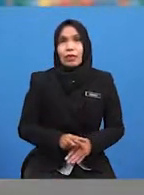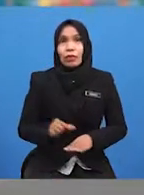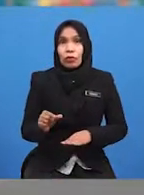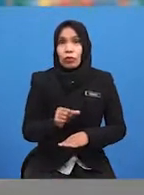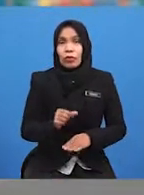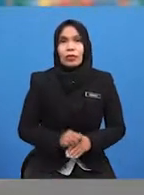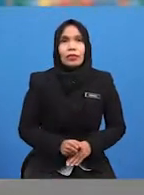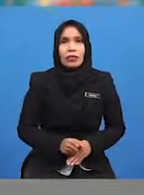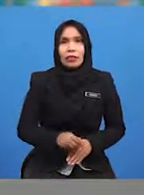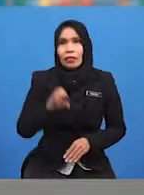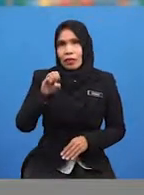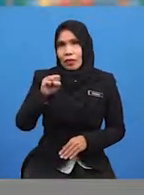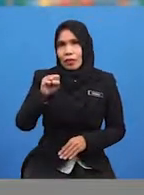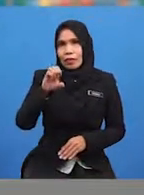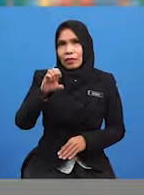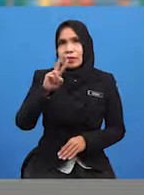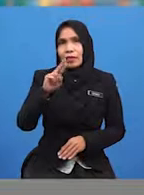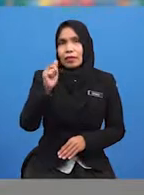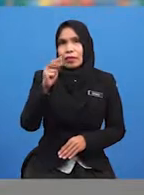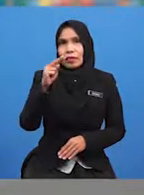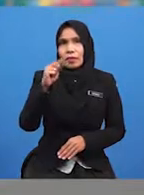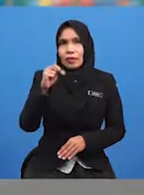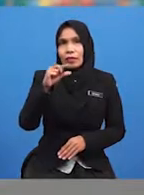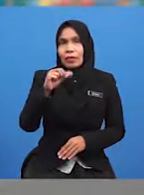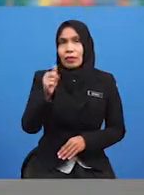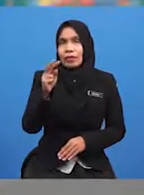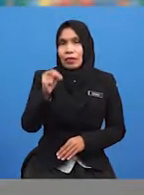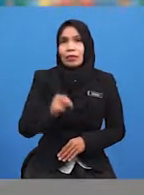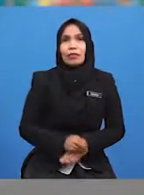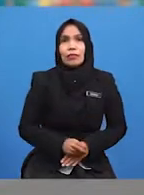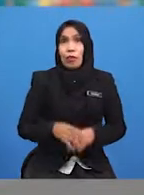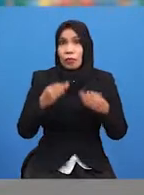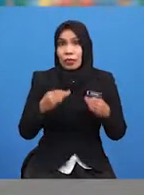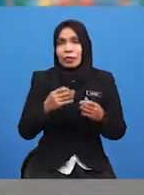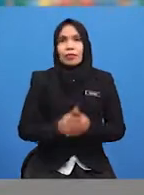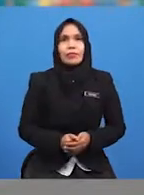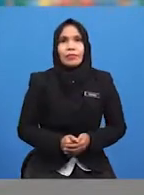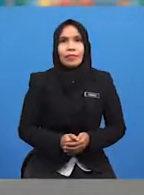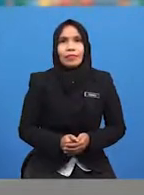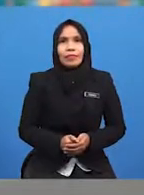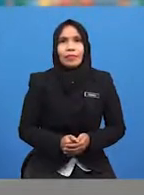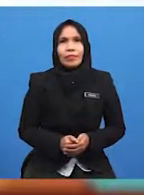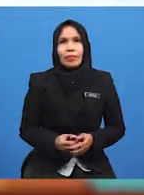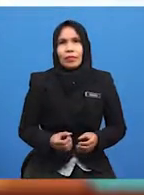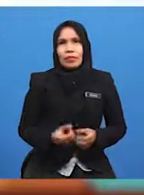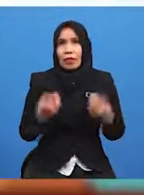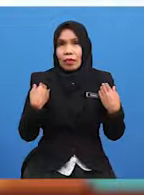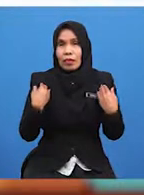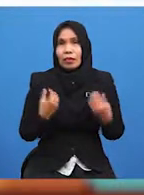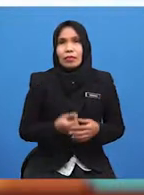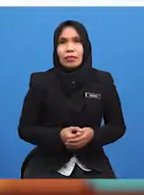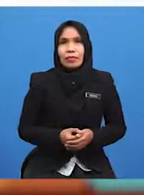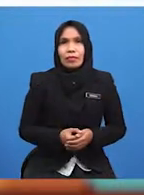sebaliknya British lebih licik apabila menggunakan pelbagai strategi untuk menguasai negara kita